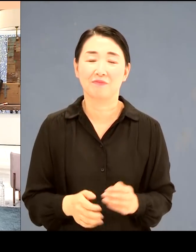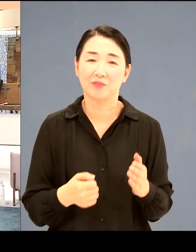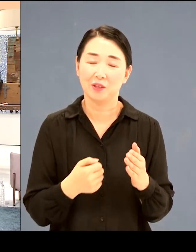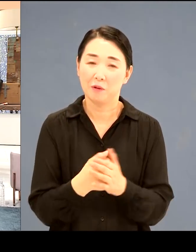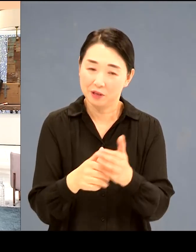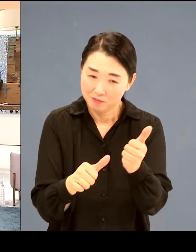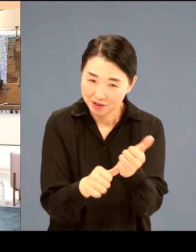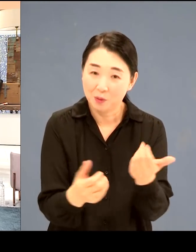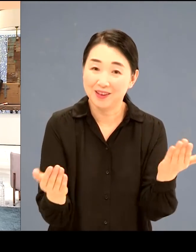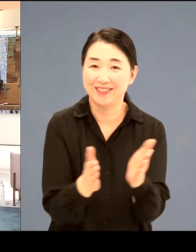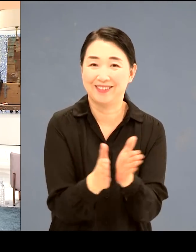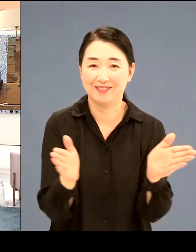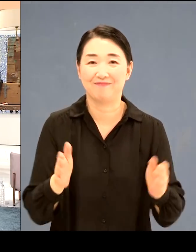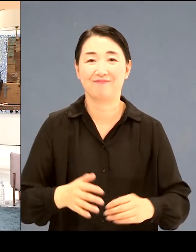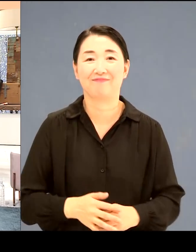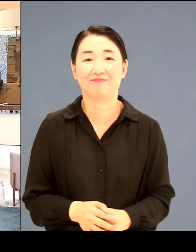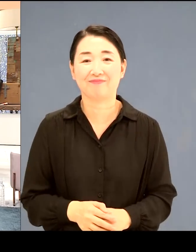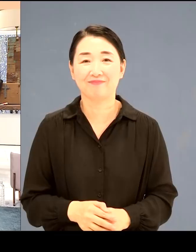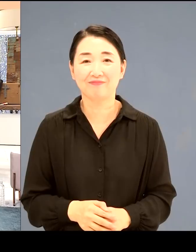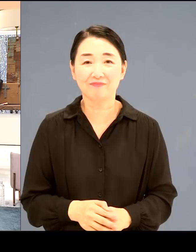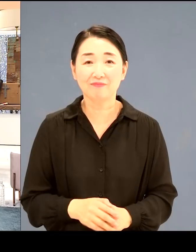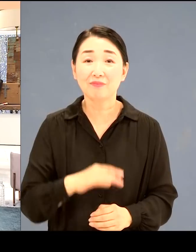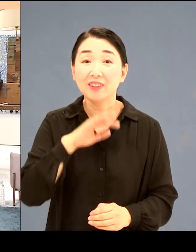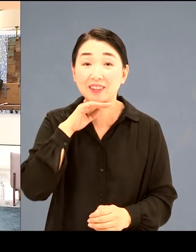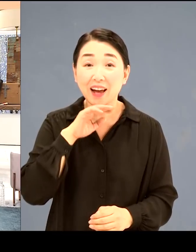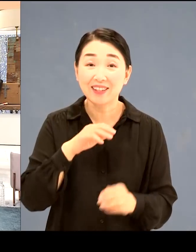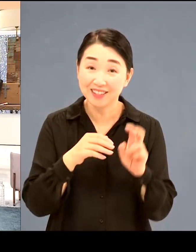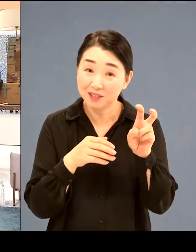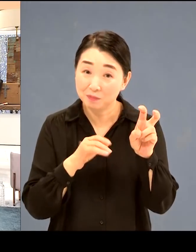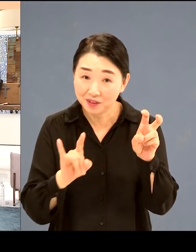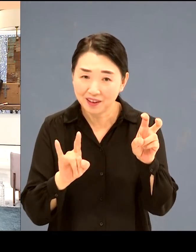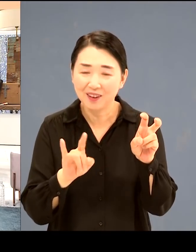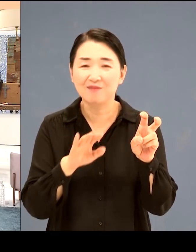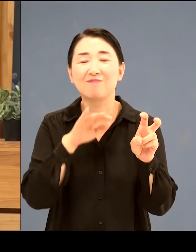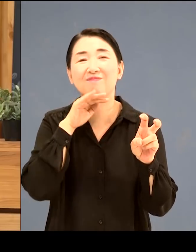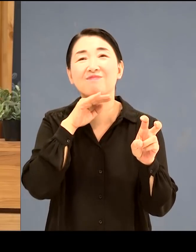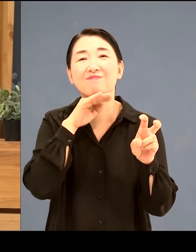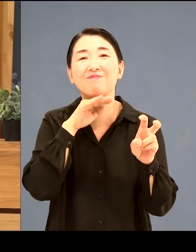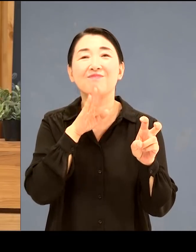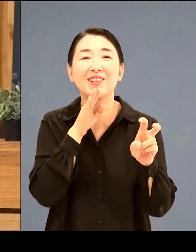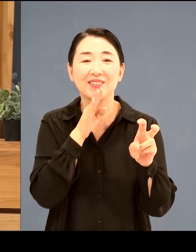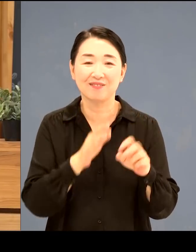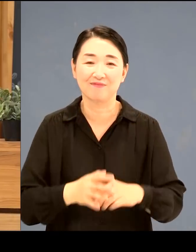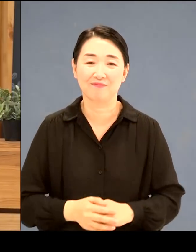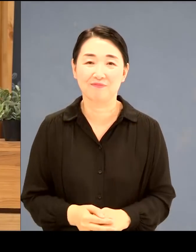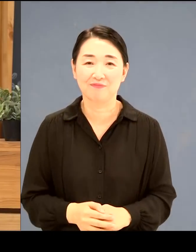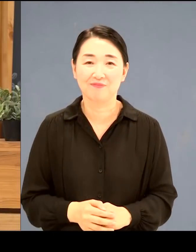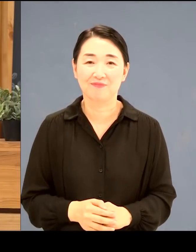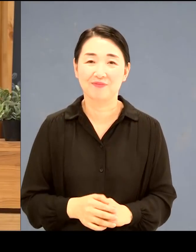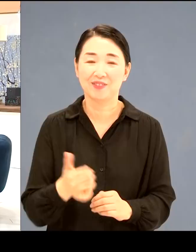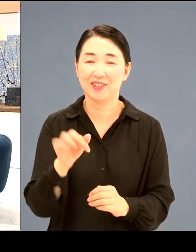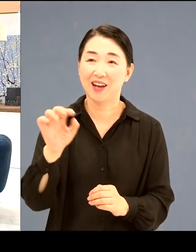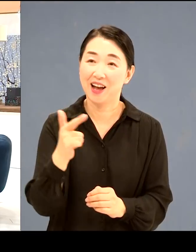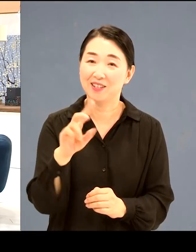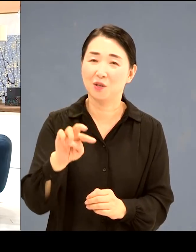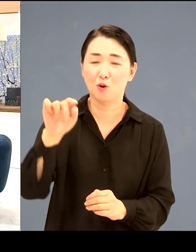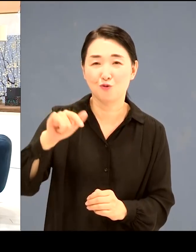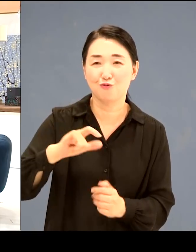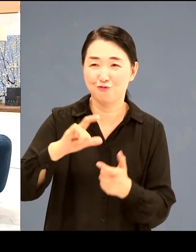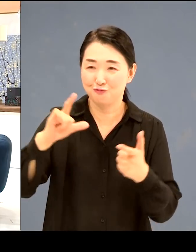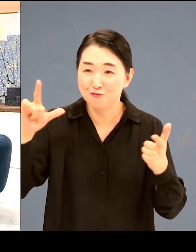밑으로 들어갔죠, 어시스트로. 예. 그래서 그때가 1년 20대 동안- 얘기인가요? 네네. 어. 네. 20대 초반이에요. 한석규 씨 유명하시 잘 나가실 때. 네, 그러니까. 그때